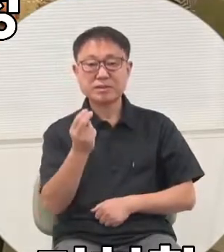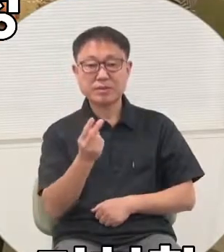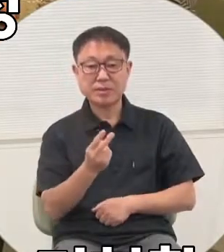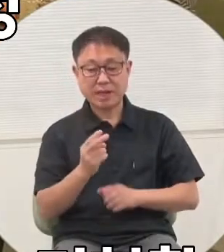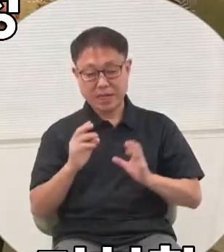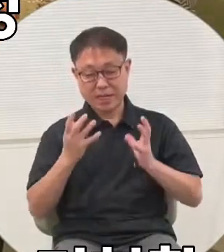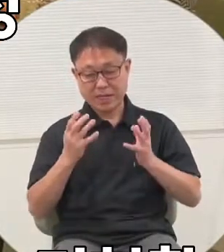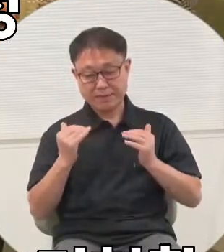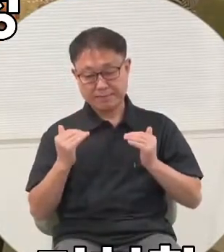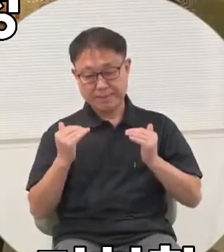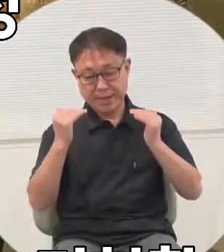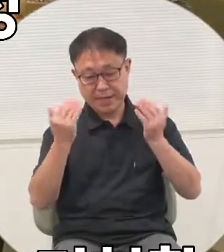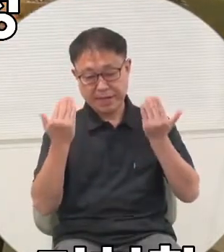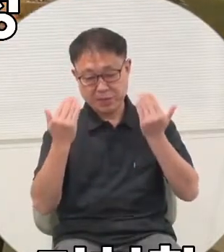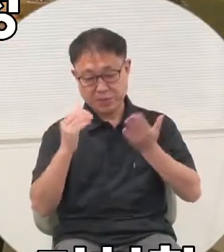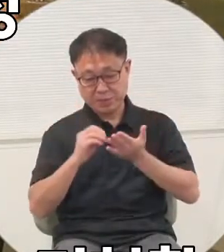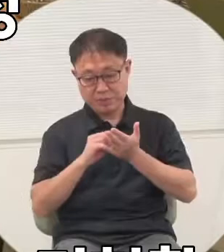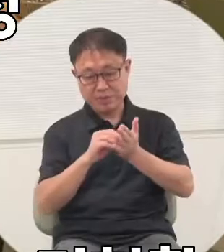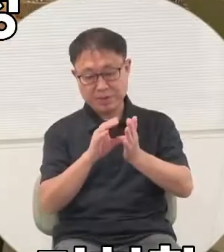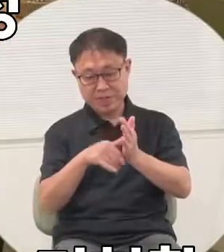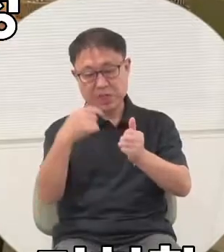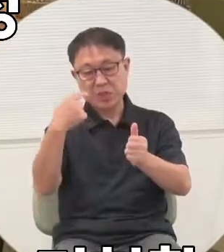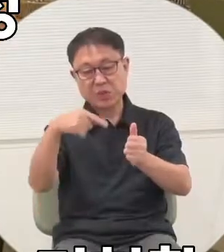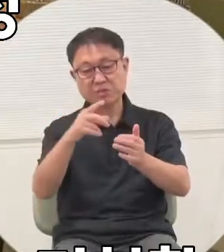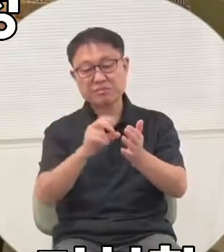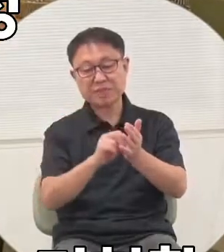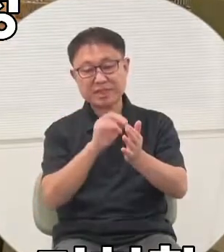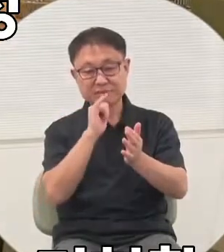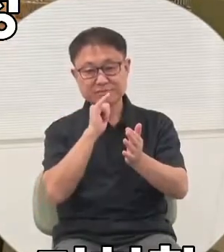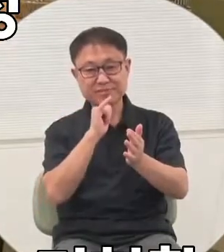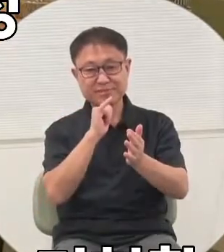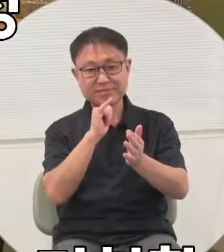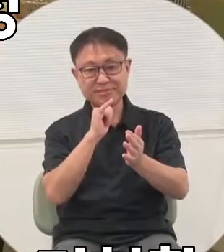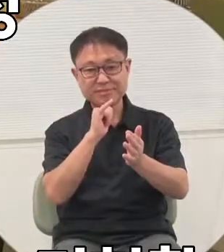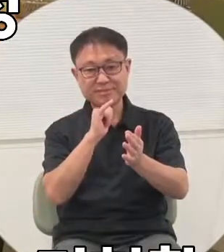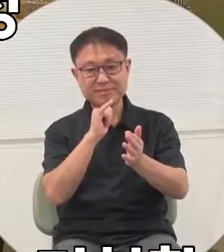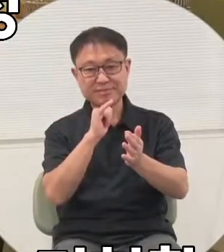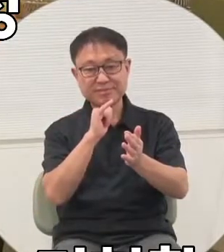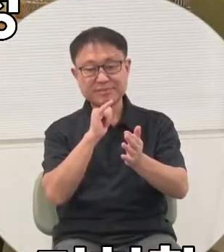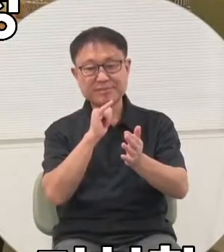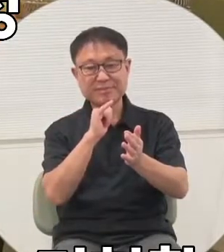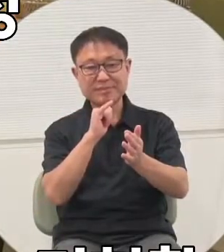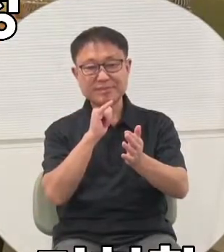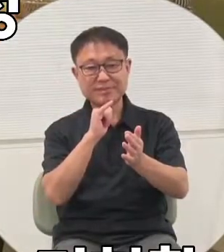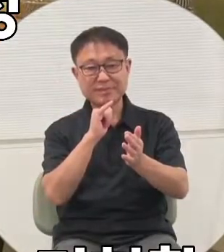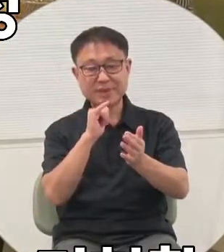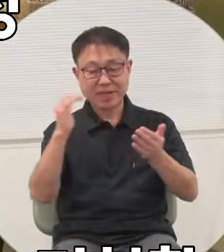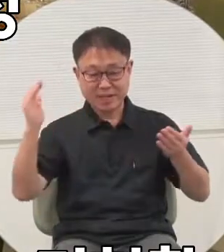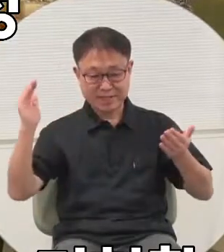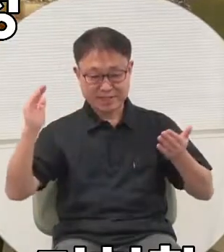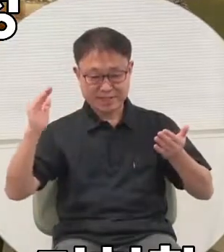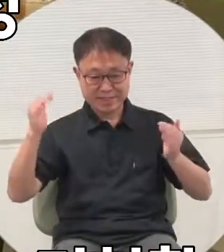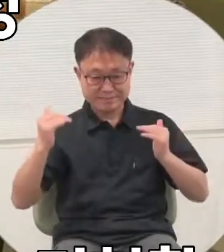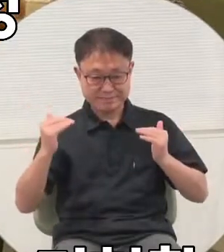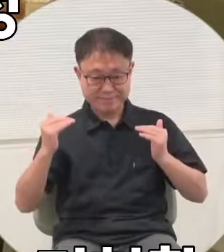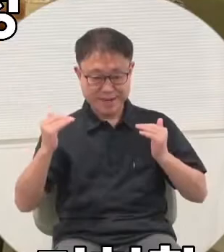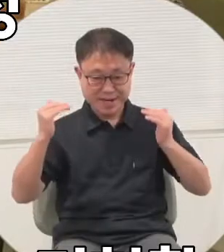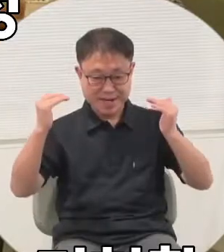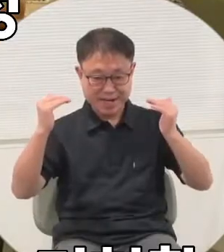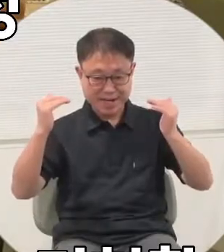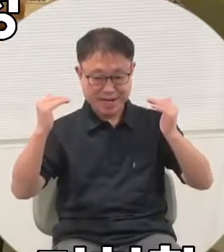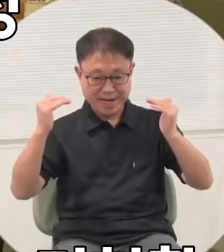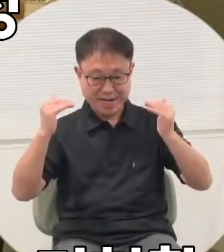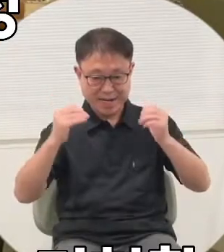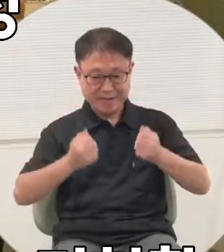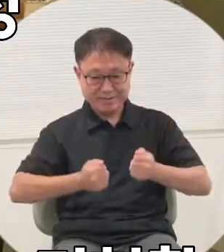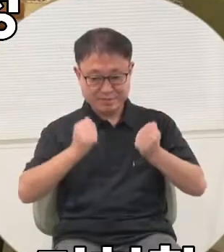아이가 성장해서 학교를 갈 때 되면 교육에 또 문제가 또 그 학생들이 커서 나오면 이제 직장